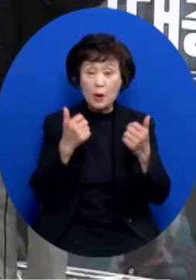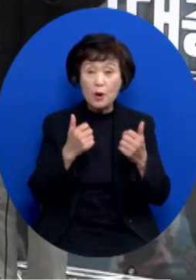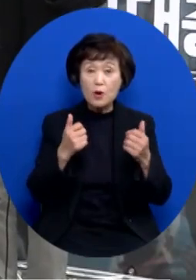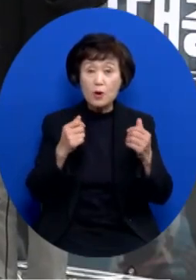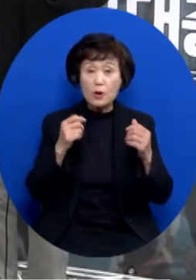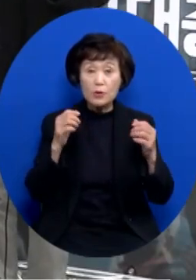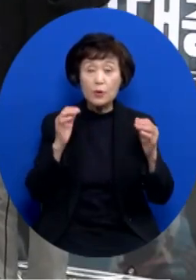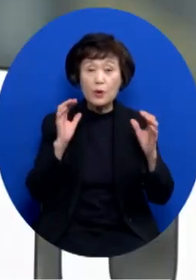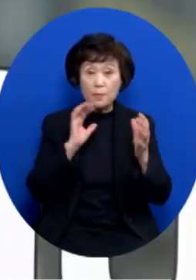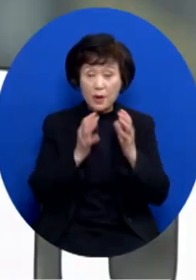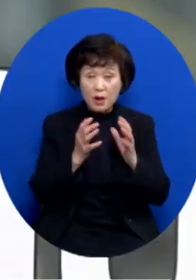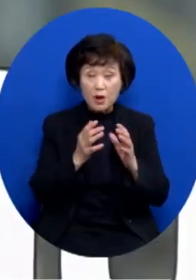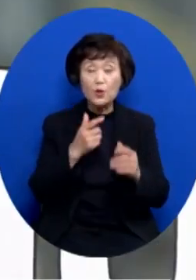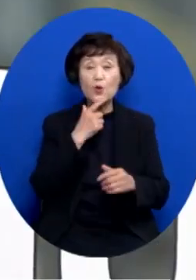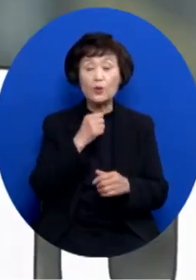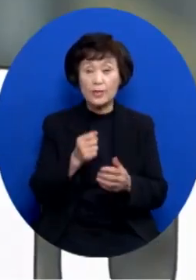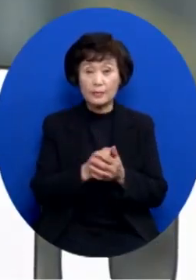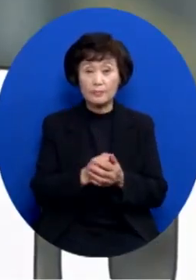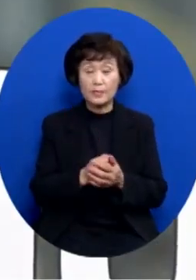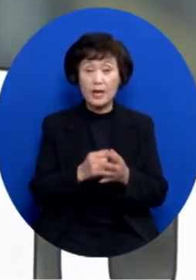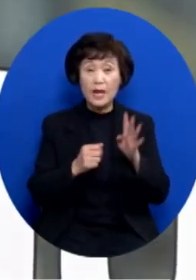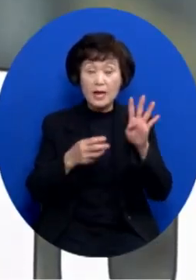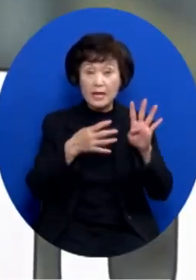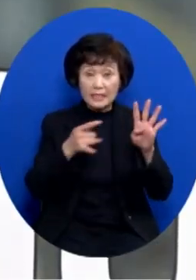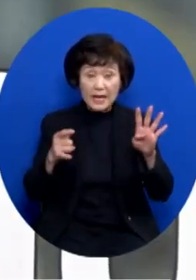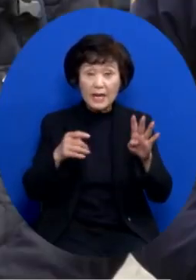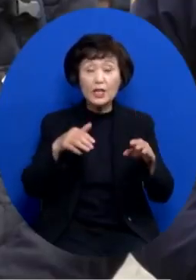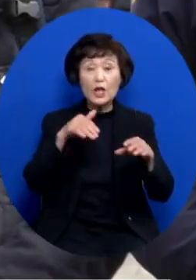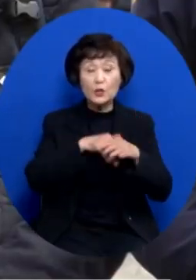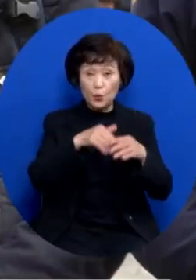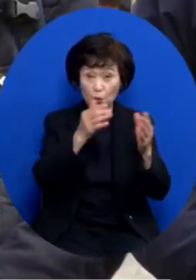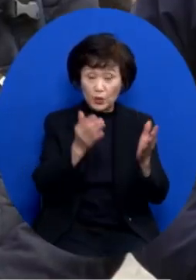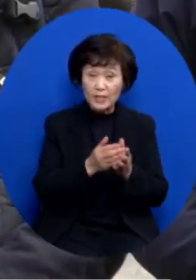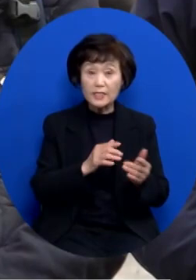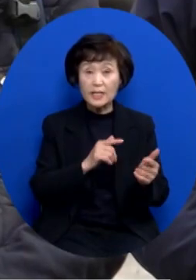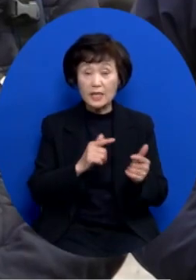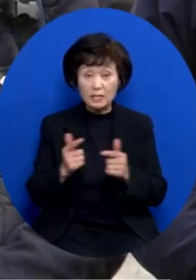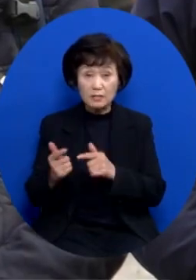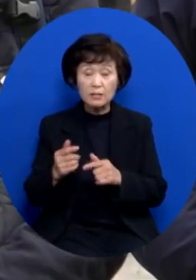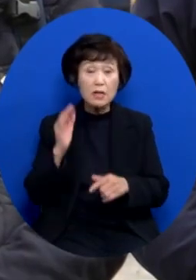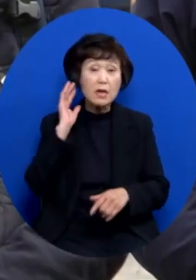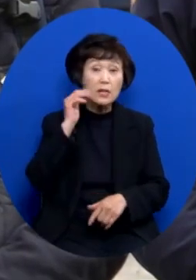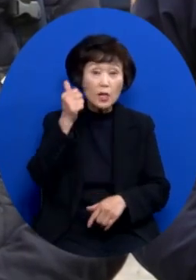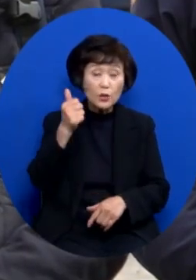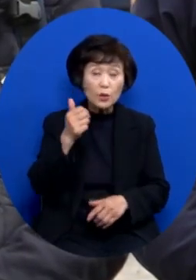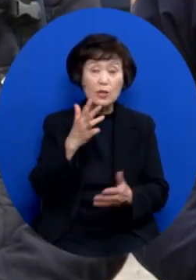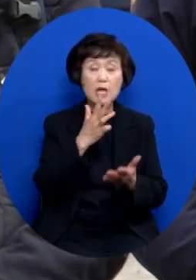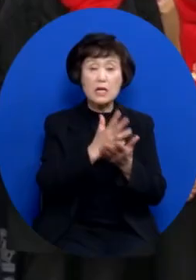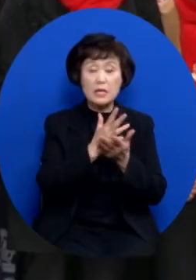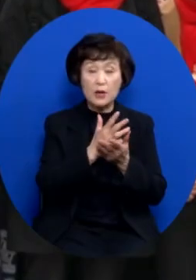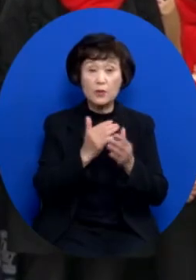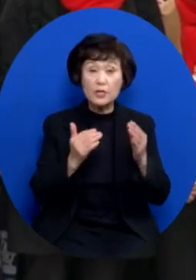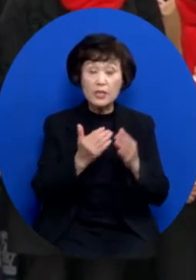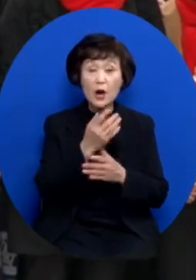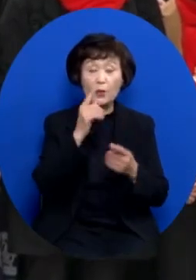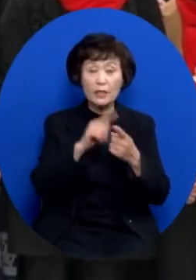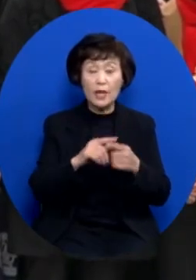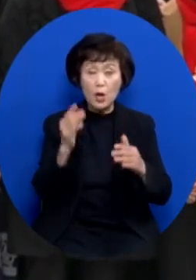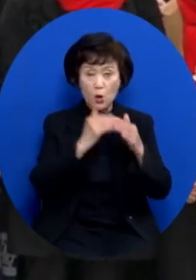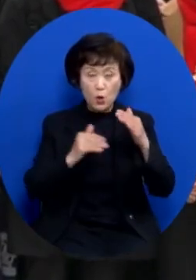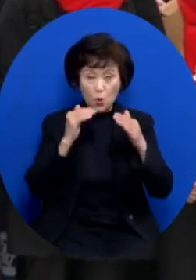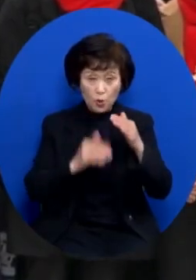4대 종단이 뜻을 모아 마련한 기도회에서 교회 옆 정의평화위 측은 대통령은 이태원 참사에 대해 공식적으로